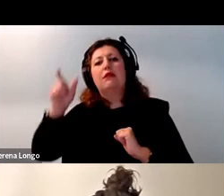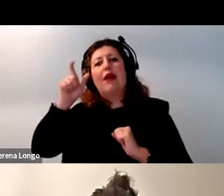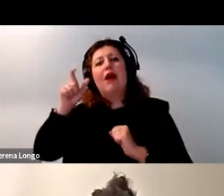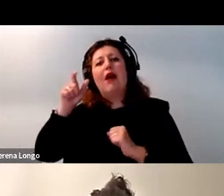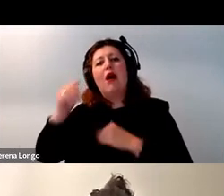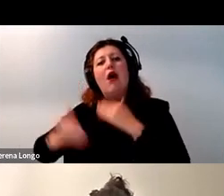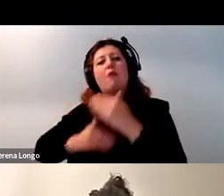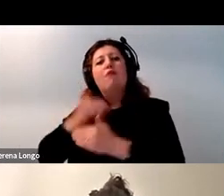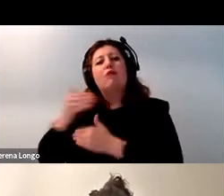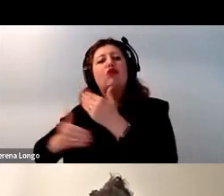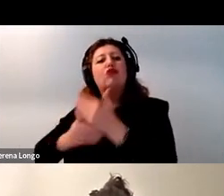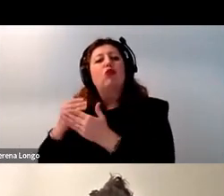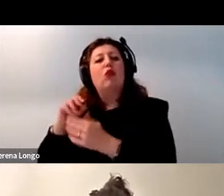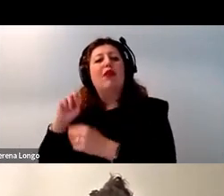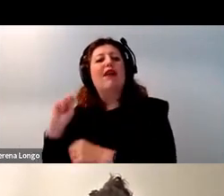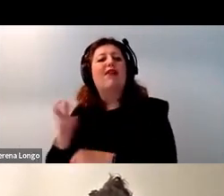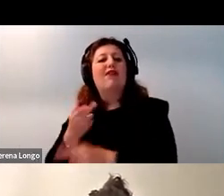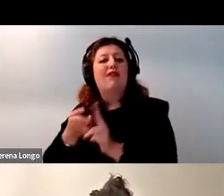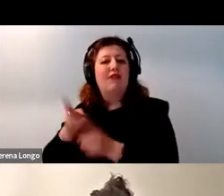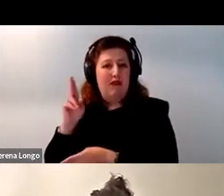procedure.